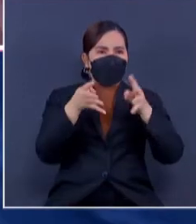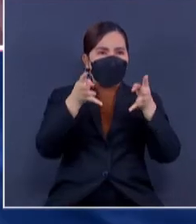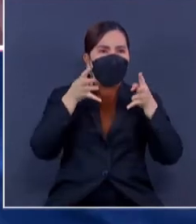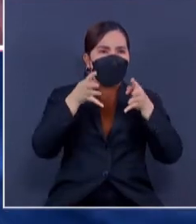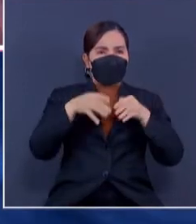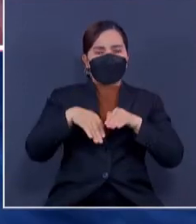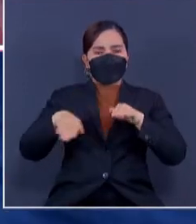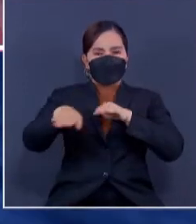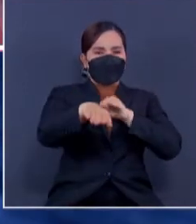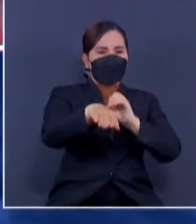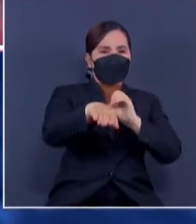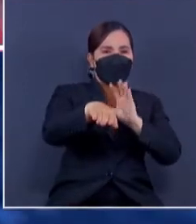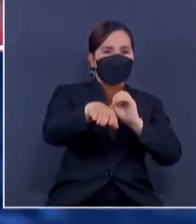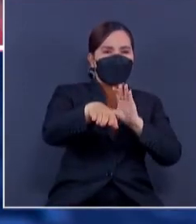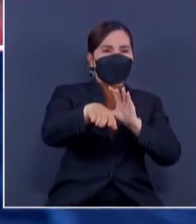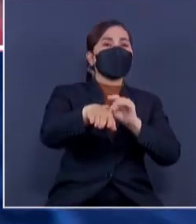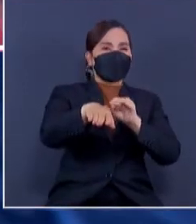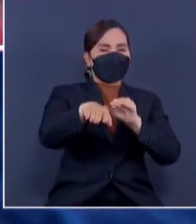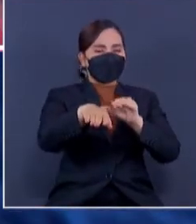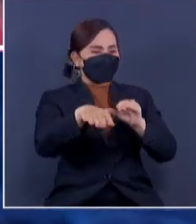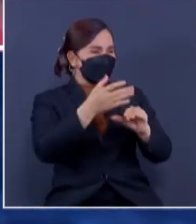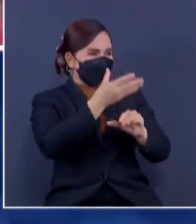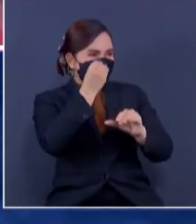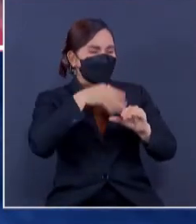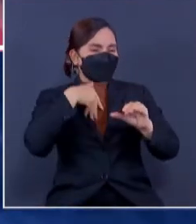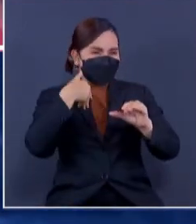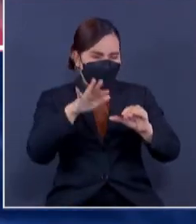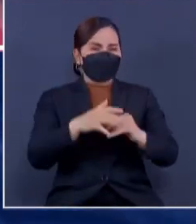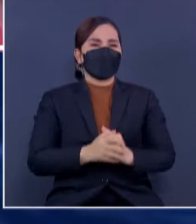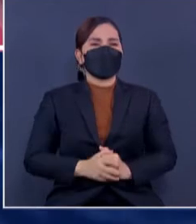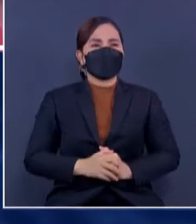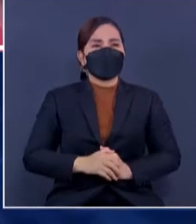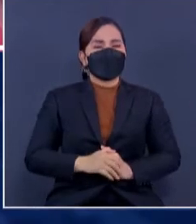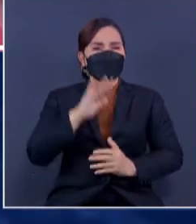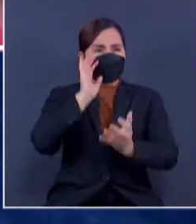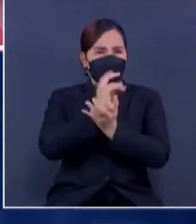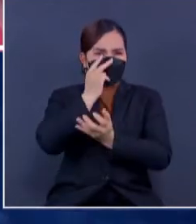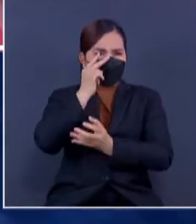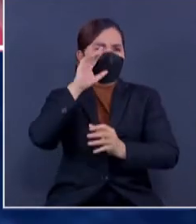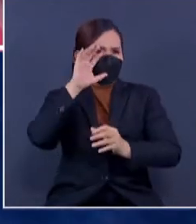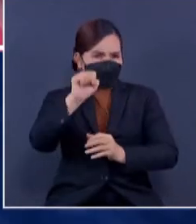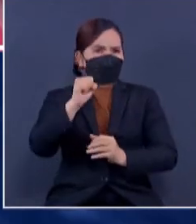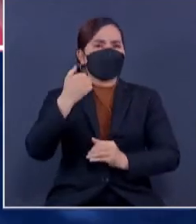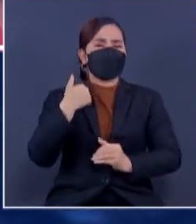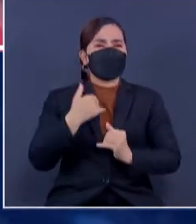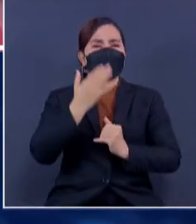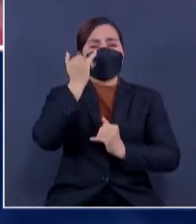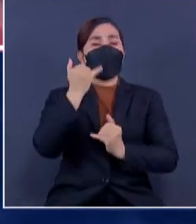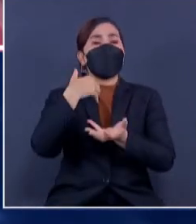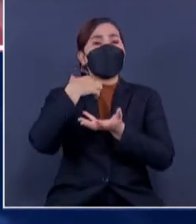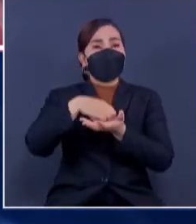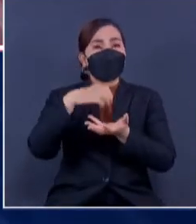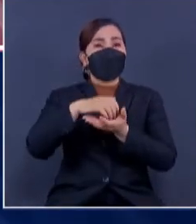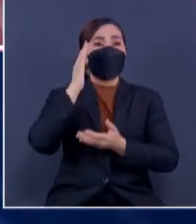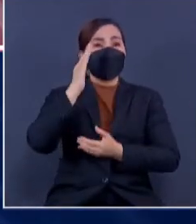ล้อกระพริบไฟใส่แต่ว่าตำรวจระหว่างที่เขามีการสอบปากคำเนี่ยก็เหมือนจับพิรุธได ้ เพราะว่าระหว่างที่ให้ปากคำช